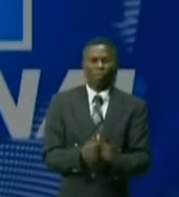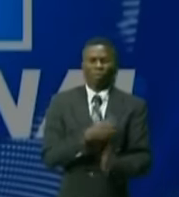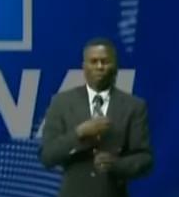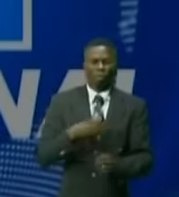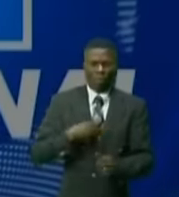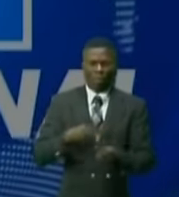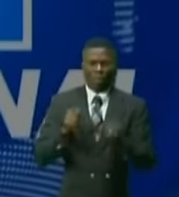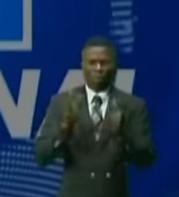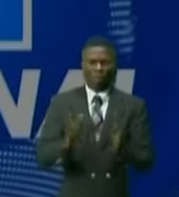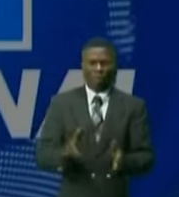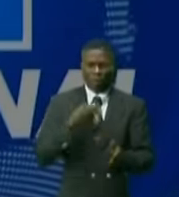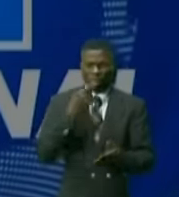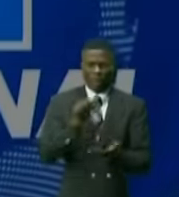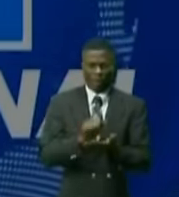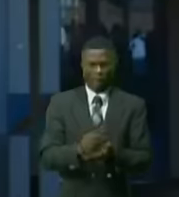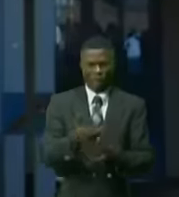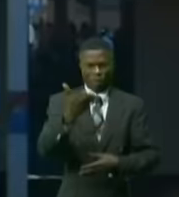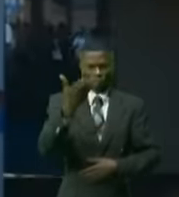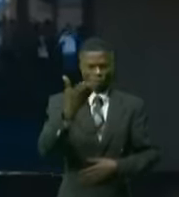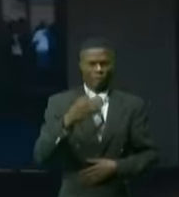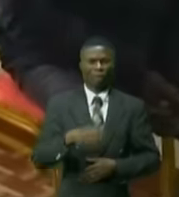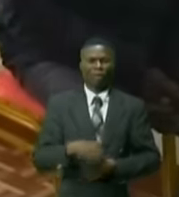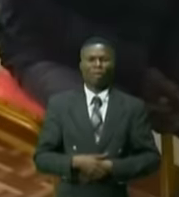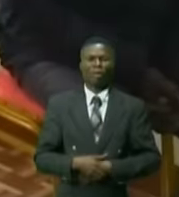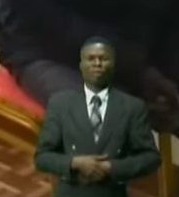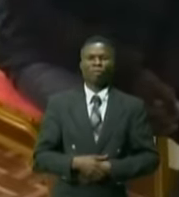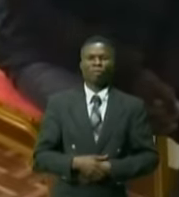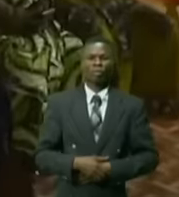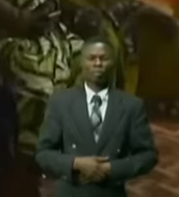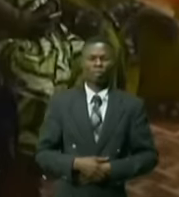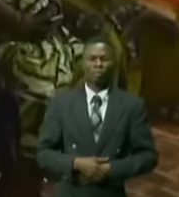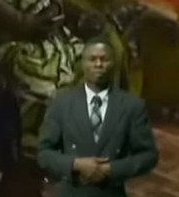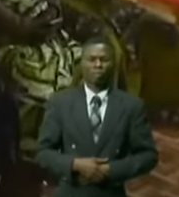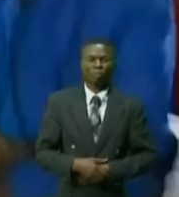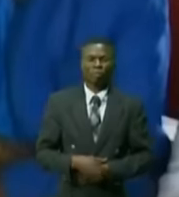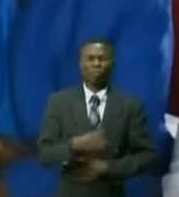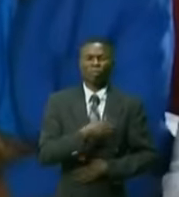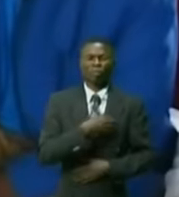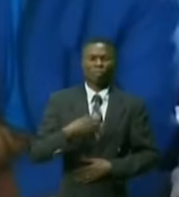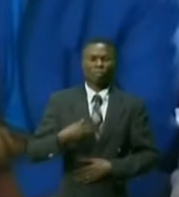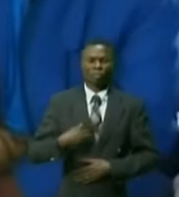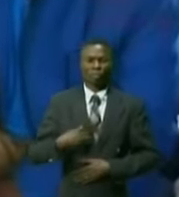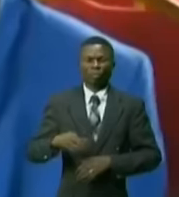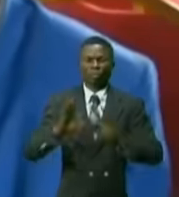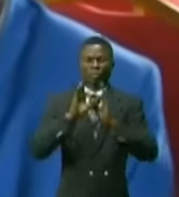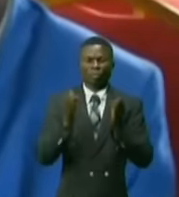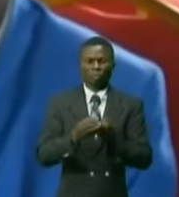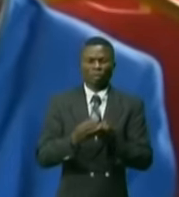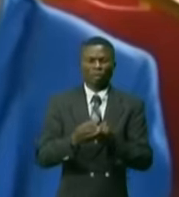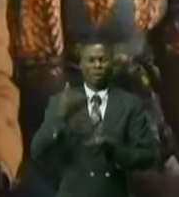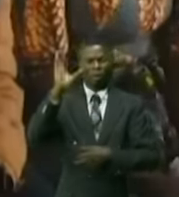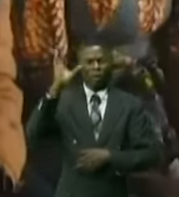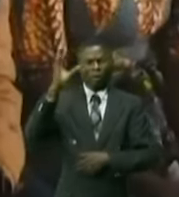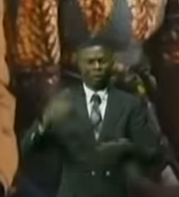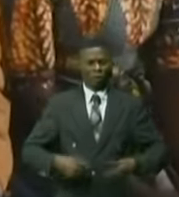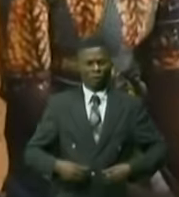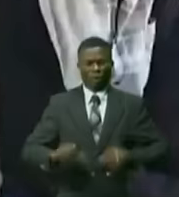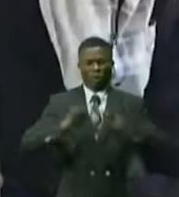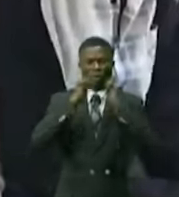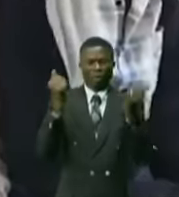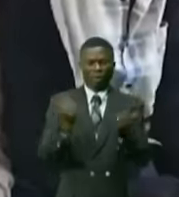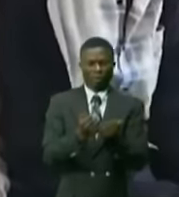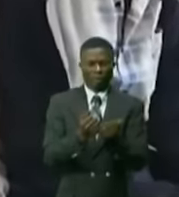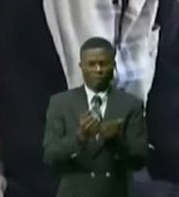Christian, pour ce reportage. Les pasteurs des églises, les femmes et familles, les comités locaux des jeunes, l'association